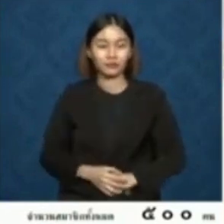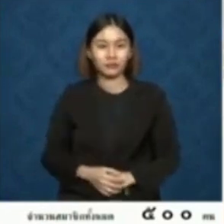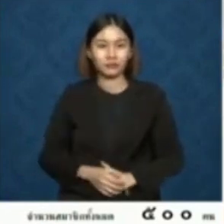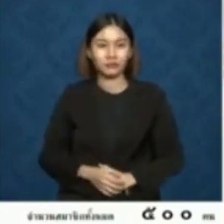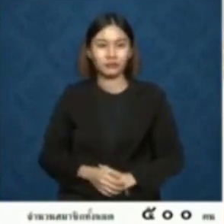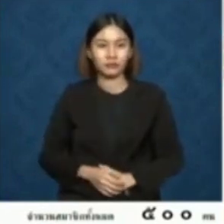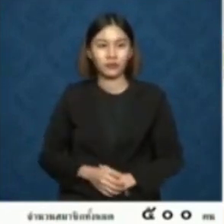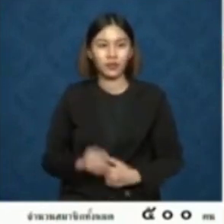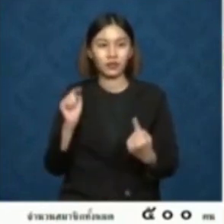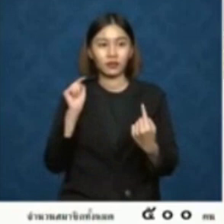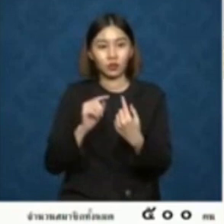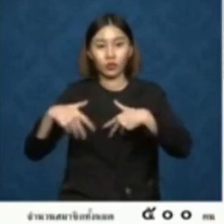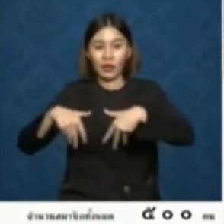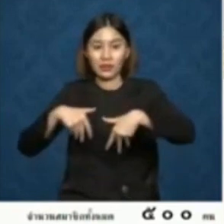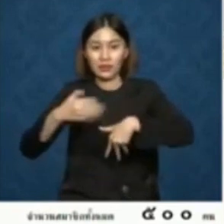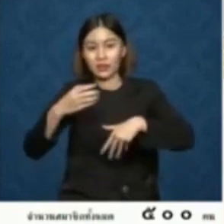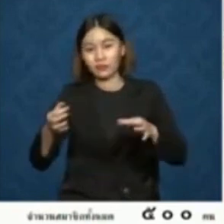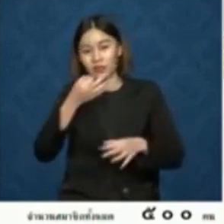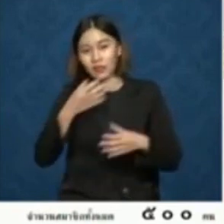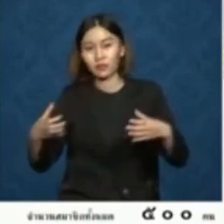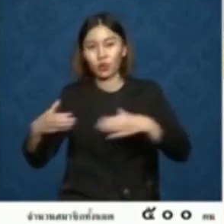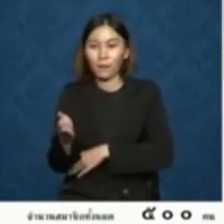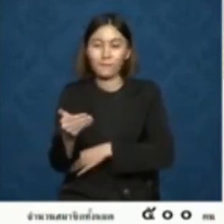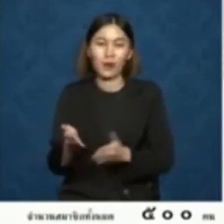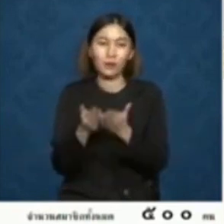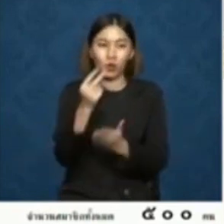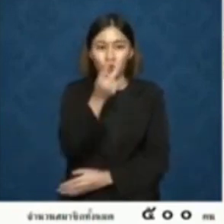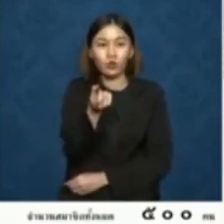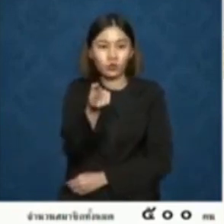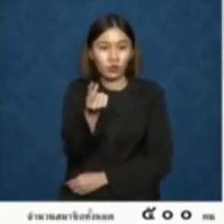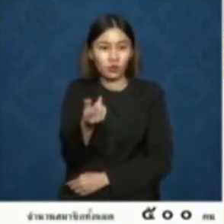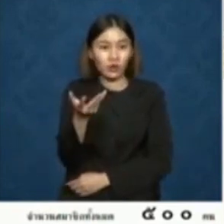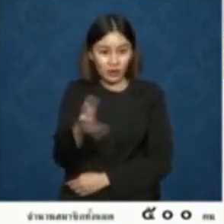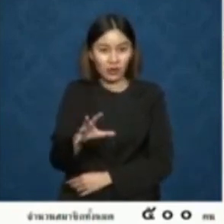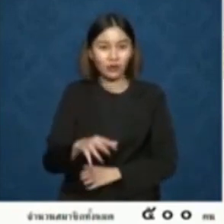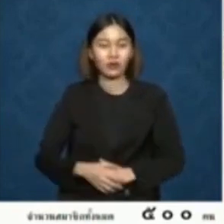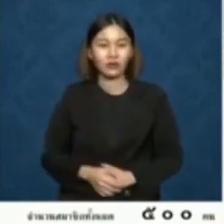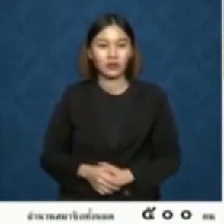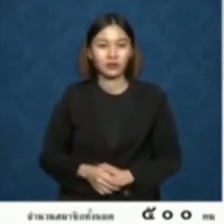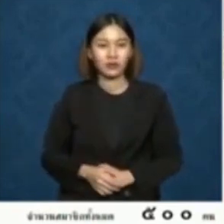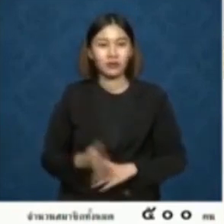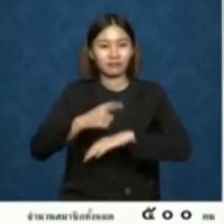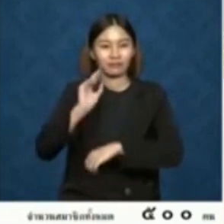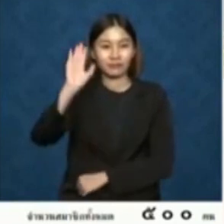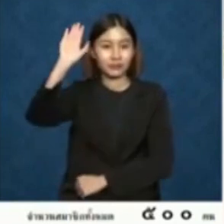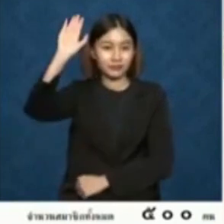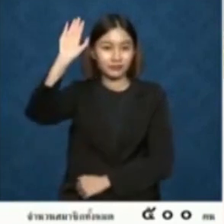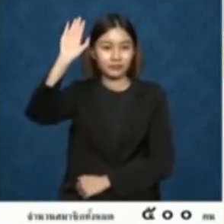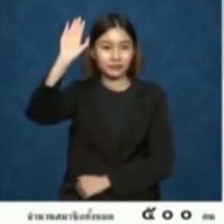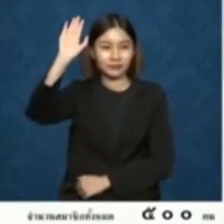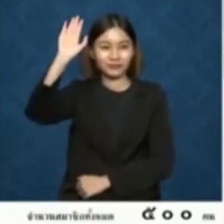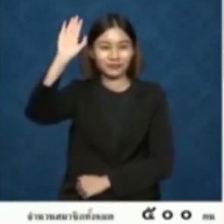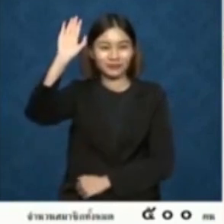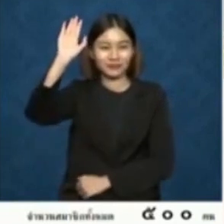อนนะครับก็พี่น้องชาวประมงก็ได้ดูการถ่ายทอดแล้วนะครับ ท่านประธานครับท่านประธานครับ ทางไหน